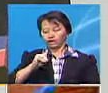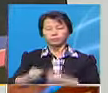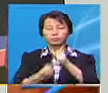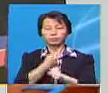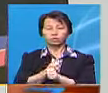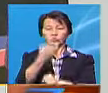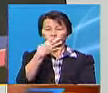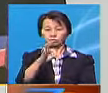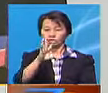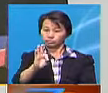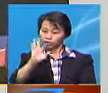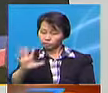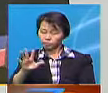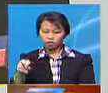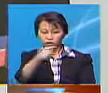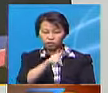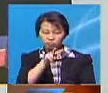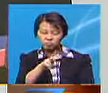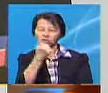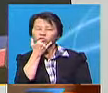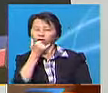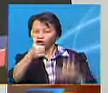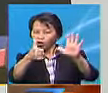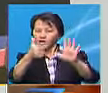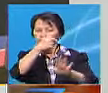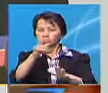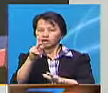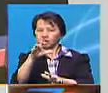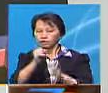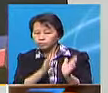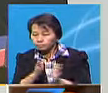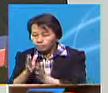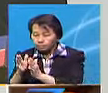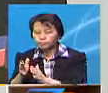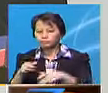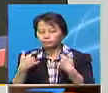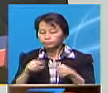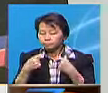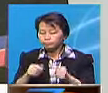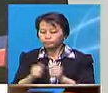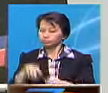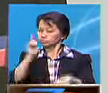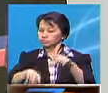tahun 1995. Mereka didapati bersalah kerana terlibat dengan kes mengatur perlawanan sekaligus tidak